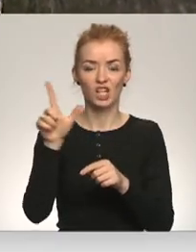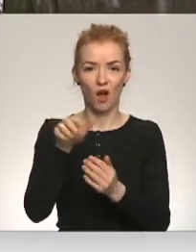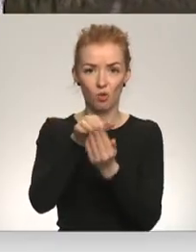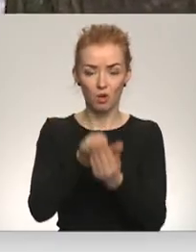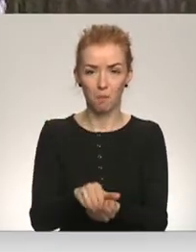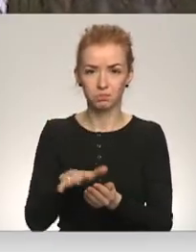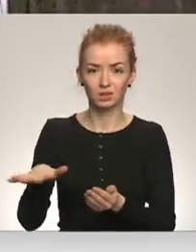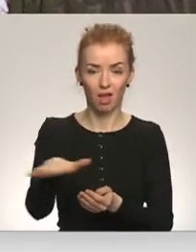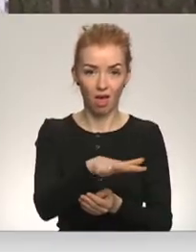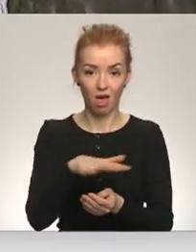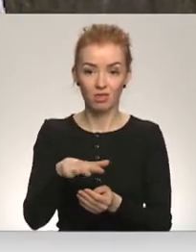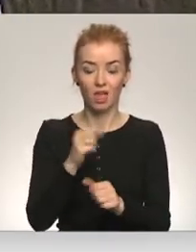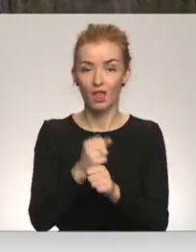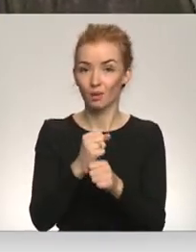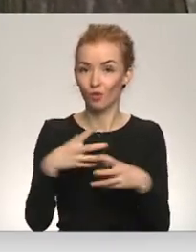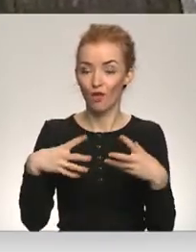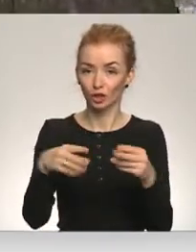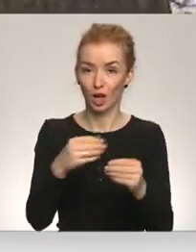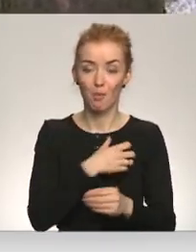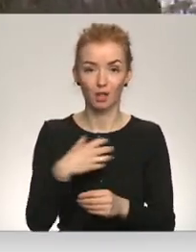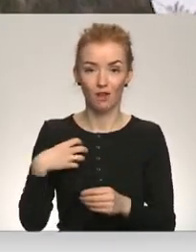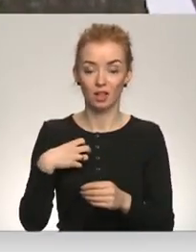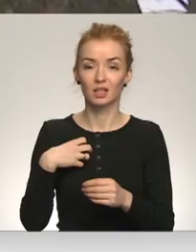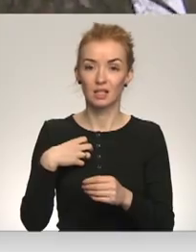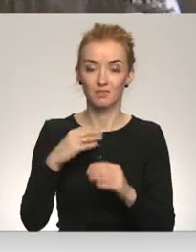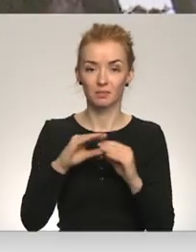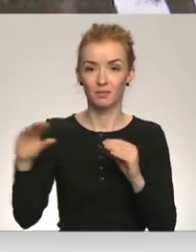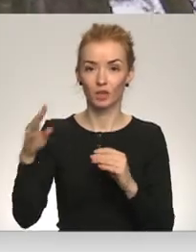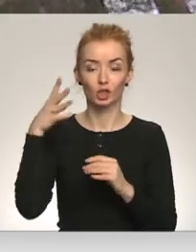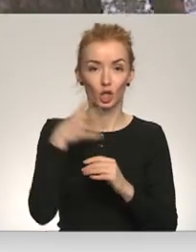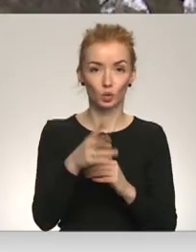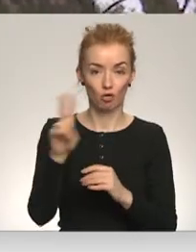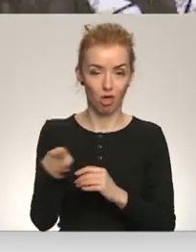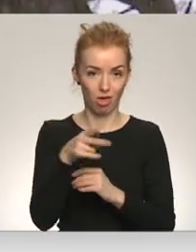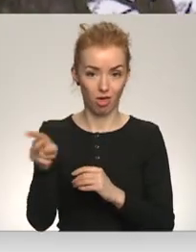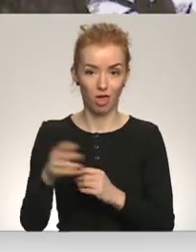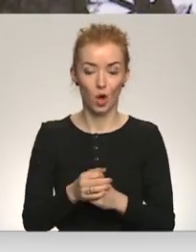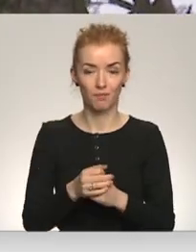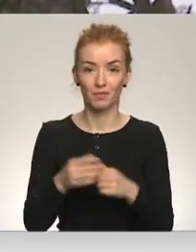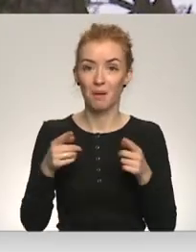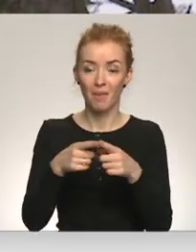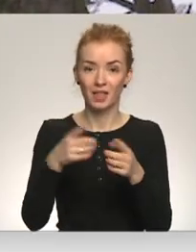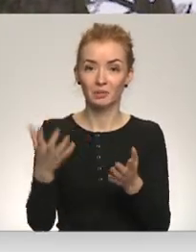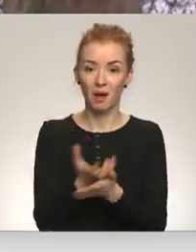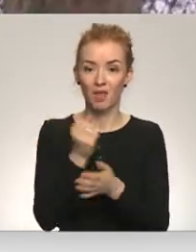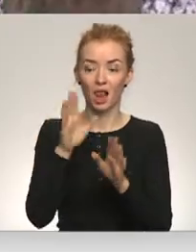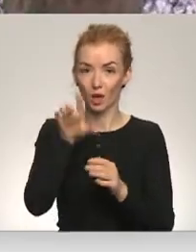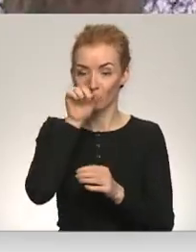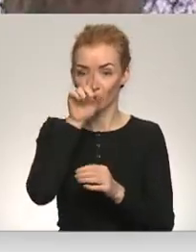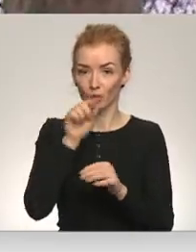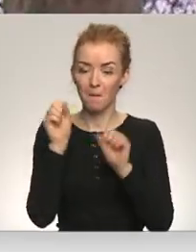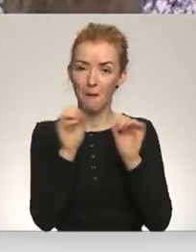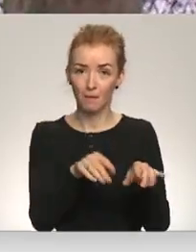tās apkārtnē. Darbu veikšanai pašvaldība atvēlējusi nepilnus 4000 eiro. Mērķis ir panākt, lai putni